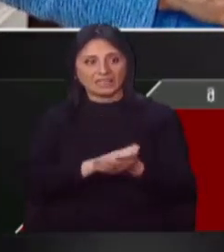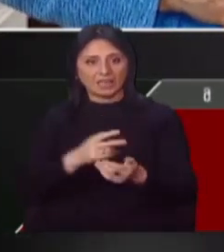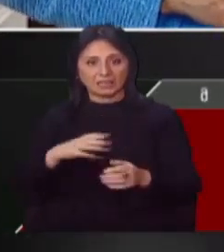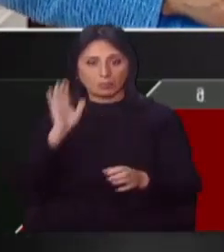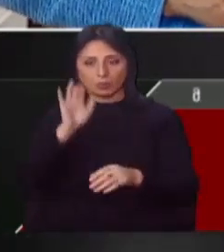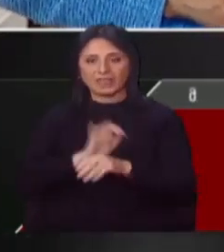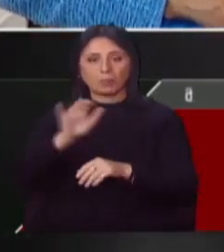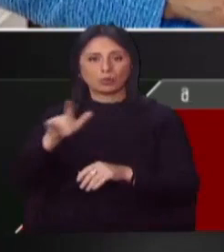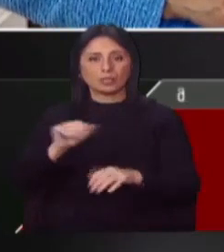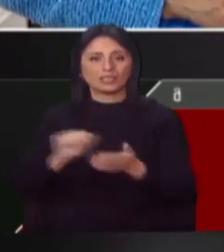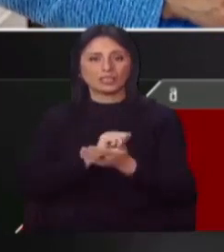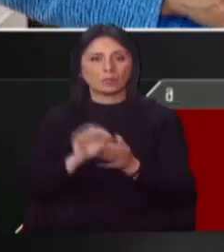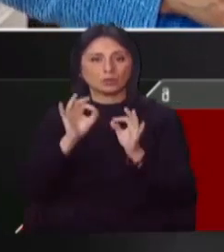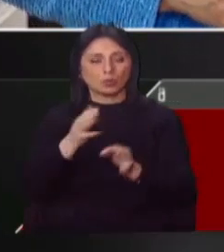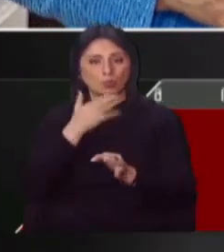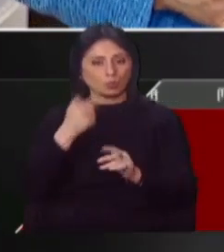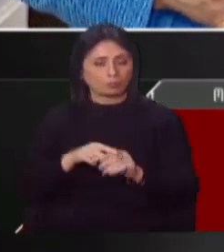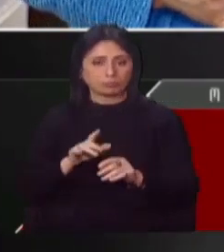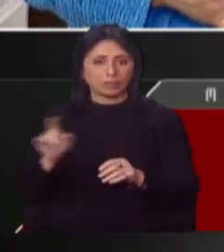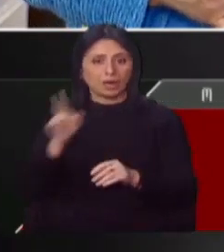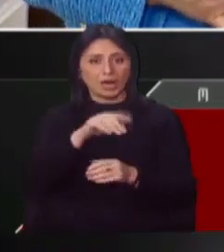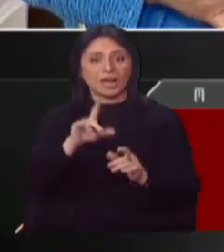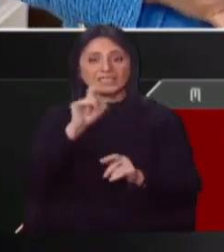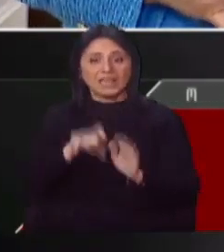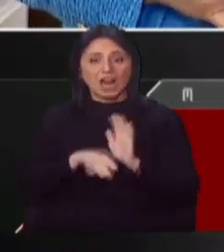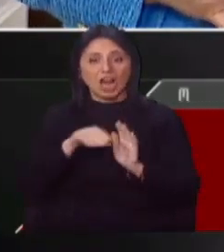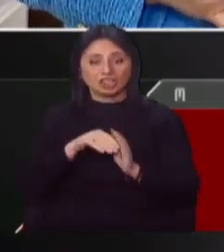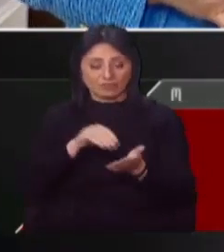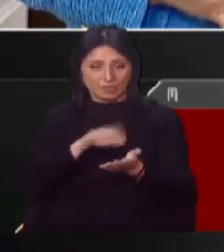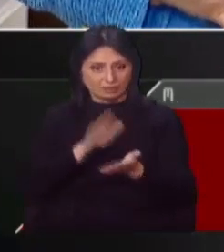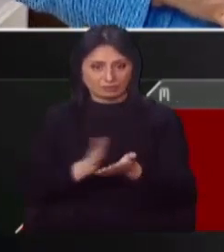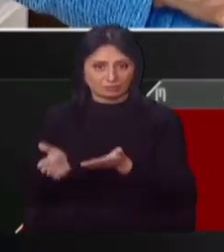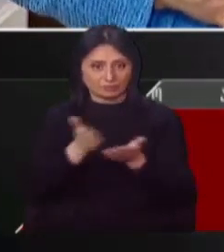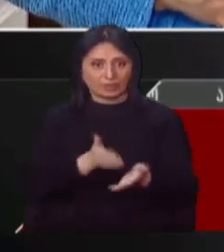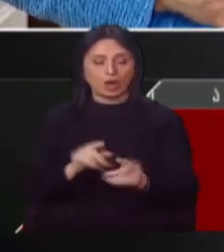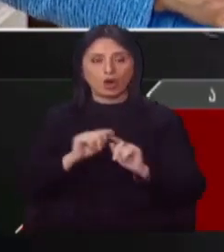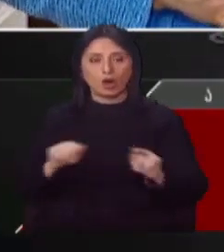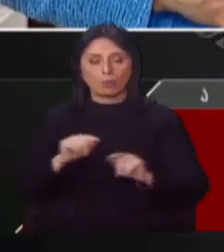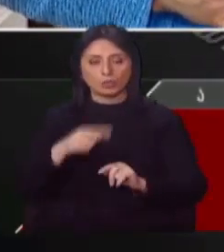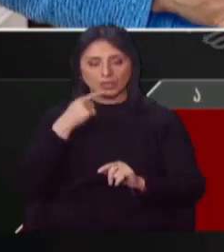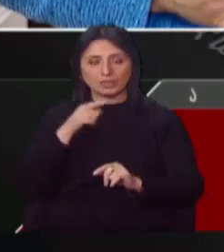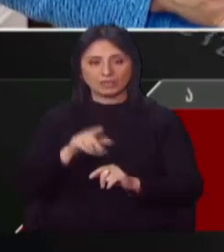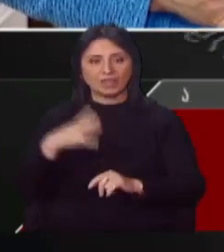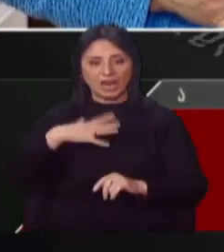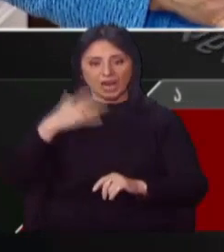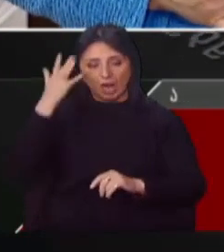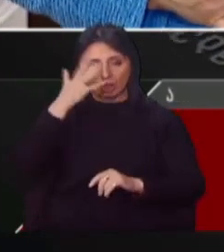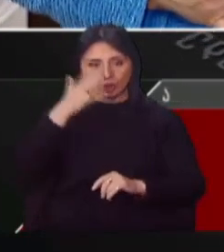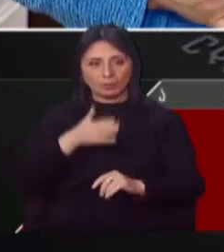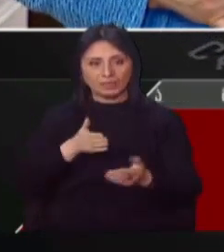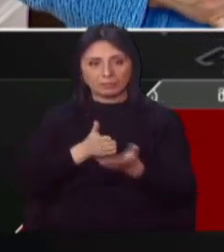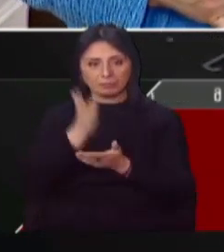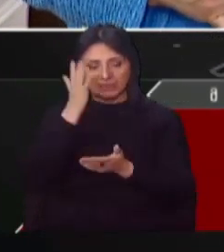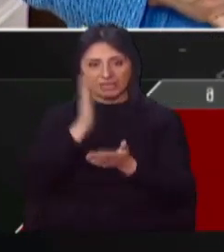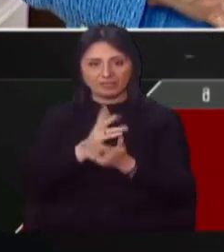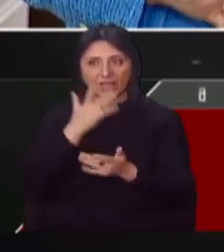ministrul smzgau si ganarte pe bidre, saga sa parlamento tribuni din gake, toți sunt opoziția și ața de benum, cartul iotune